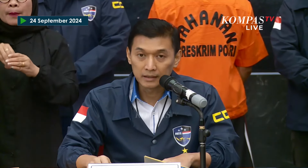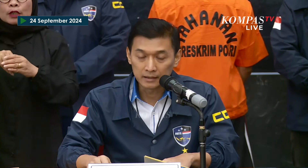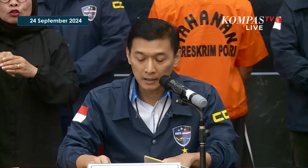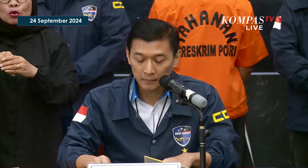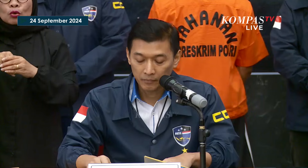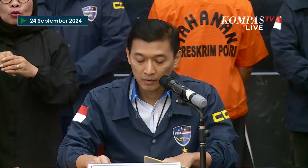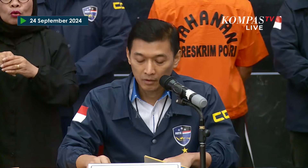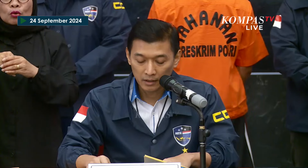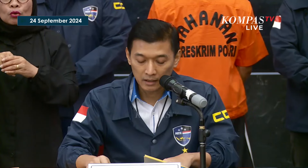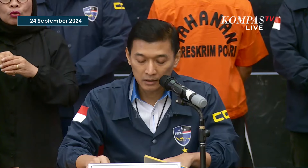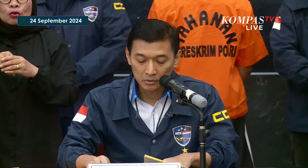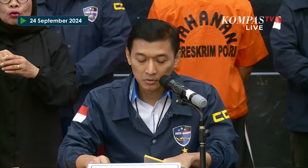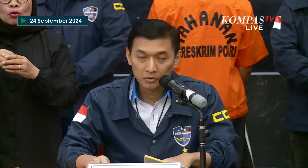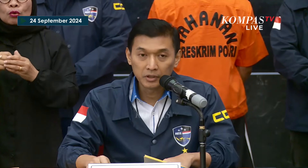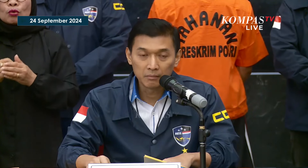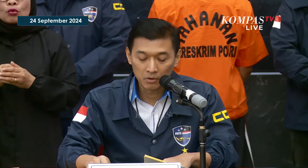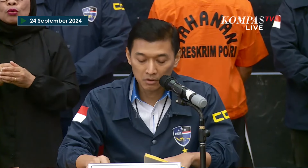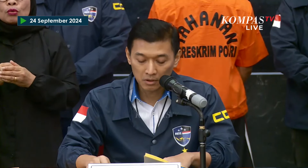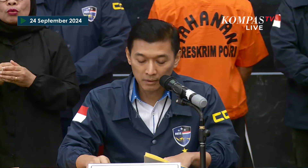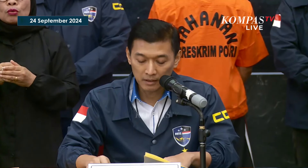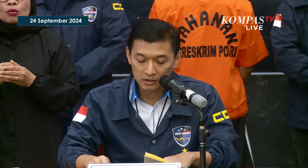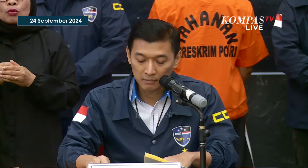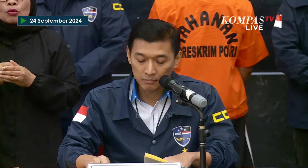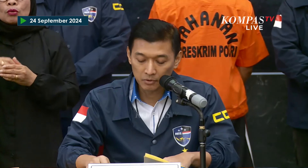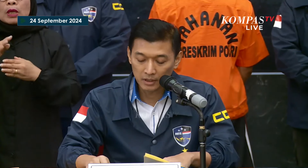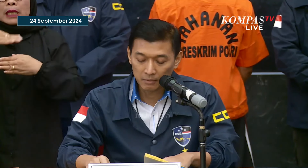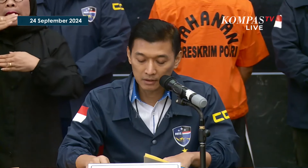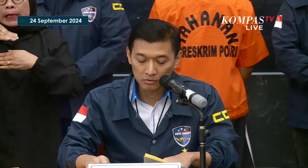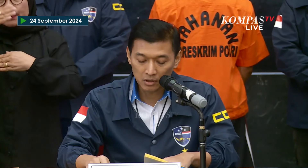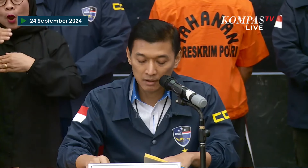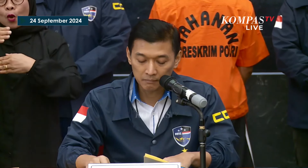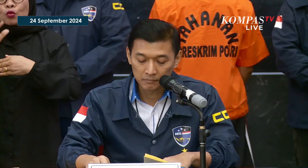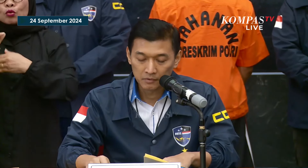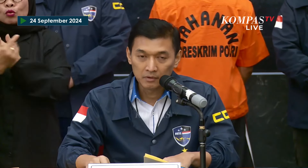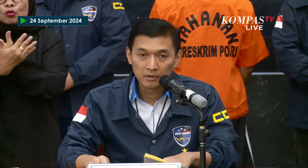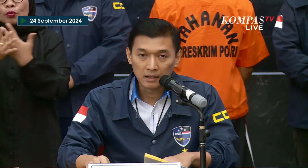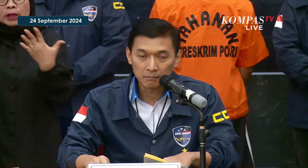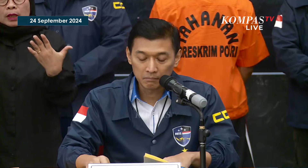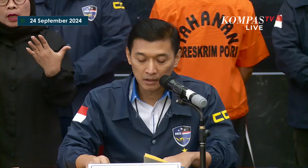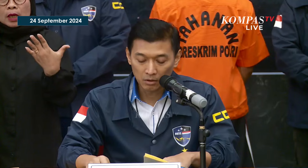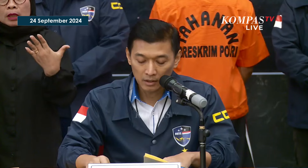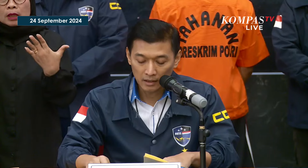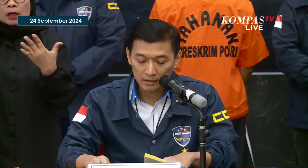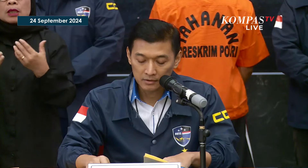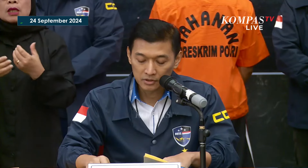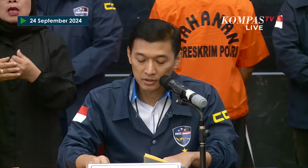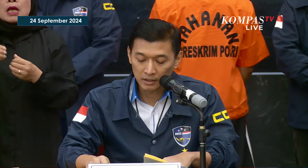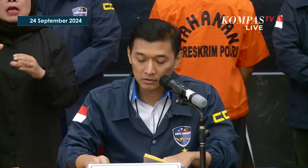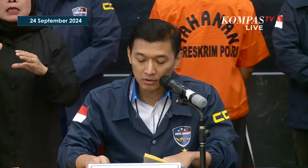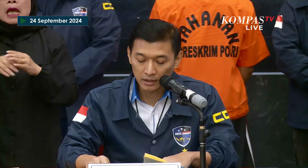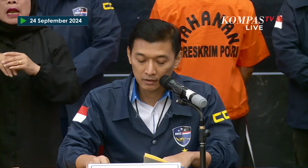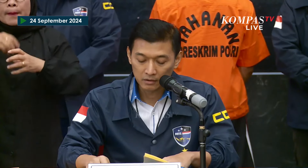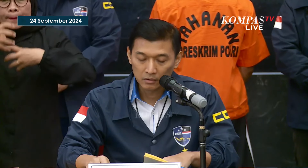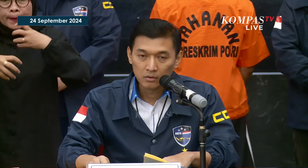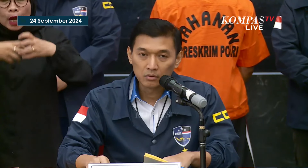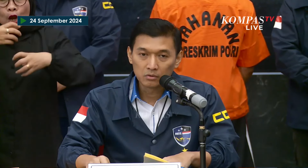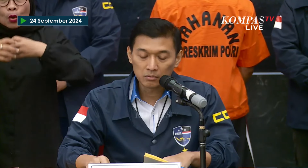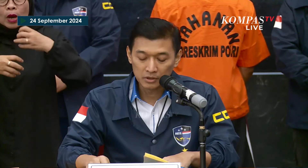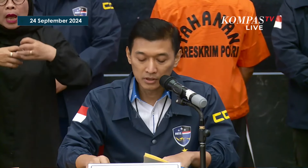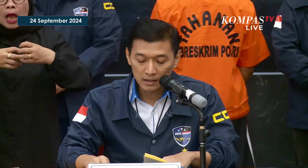bersama bagi kita. Oleh karena itu dihimbau kepada siapapun yang bertanggung jawab dalam mengelola sistem